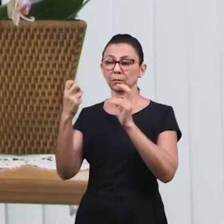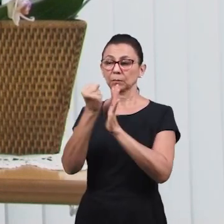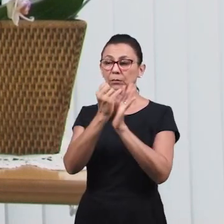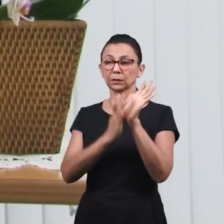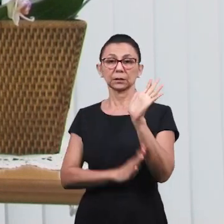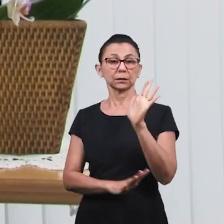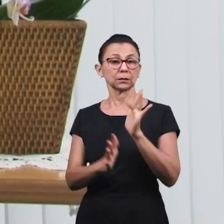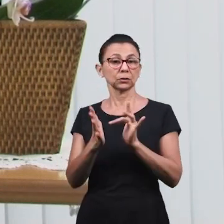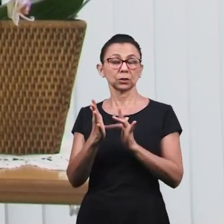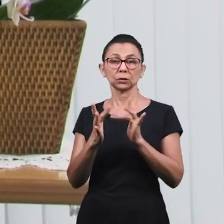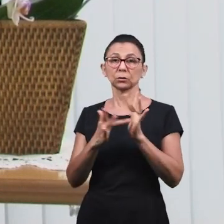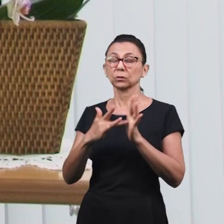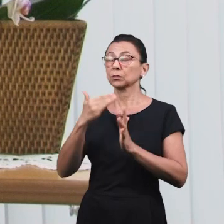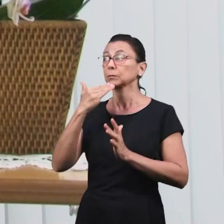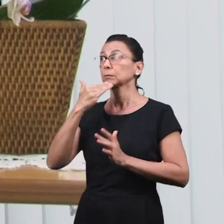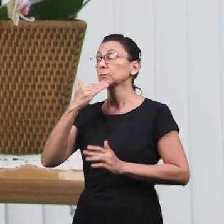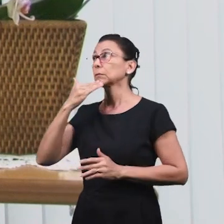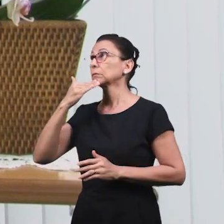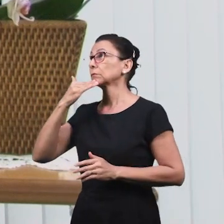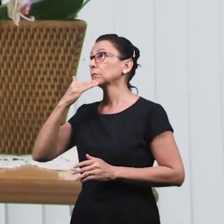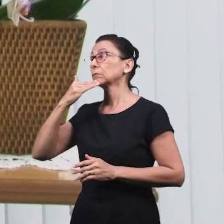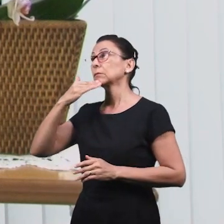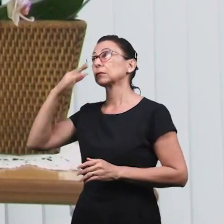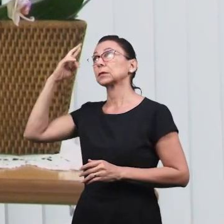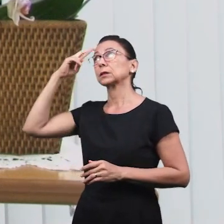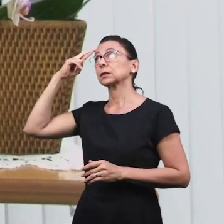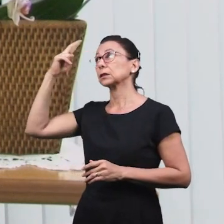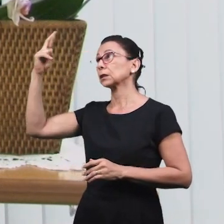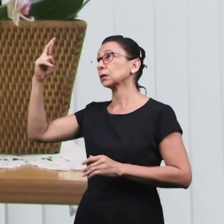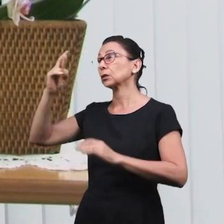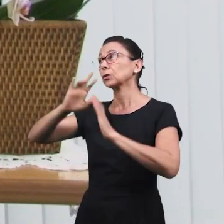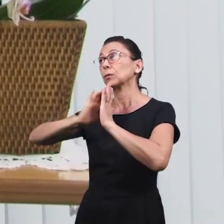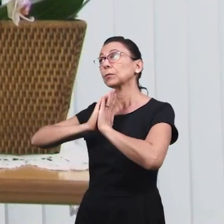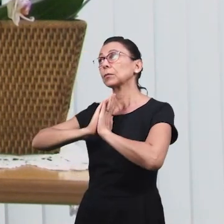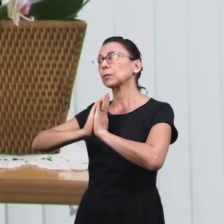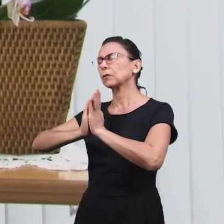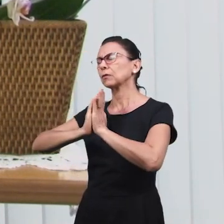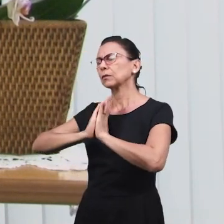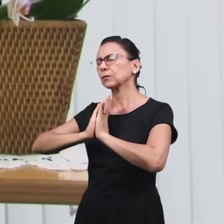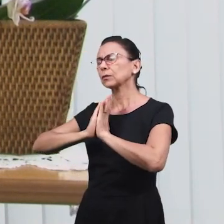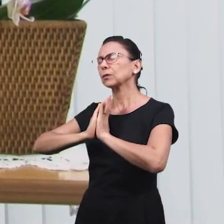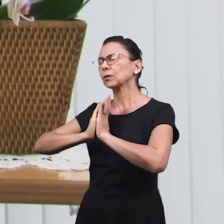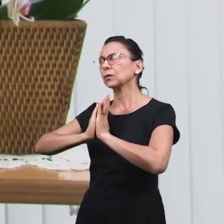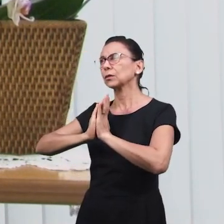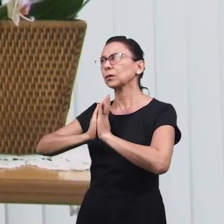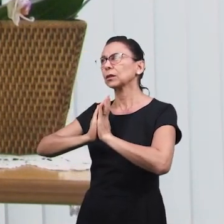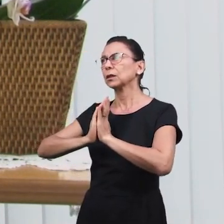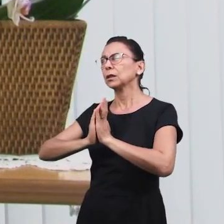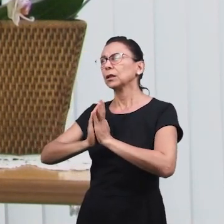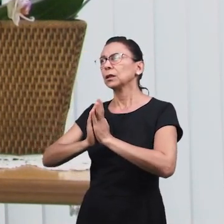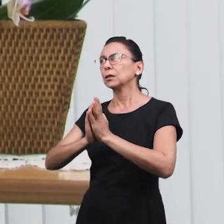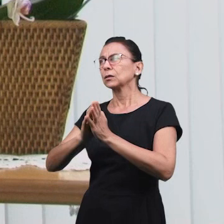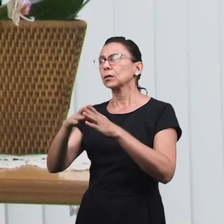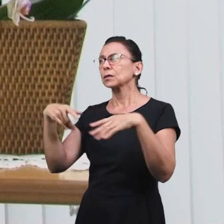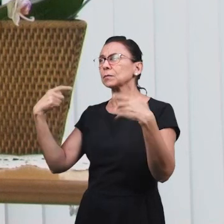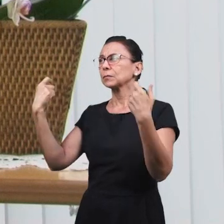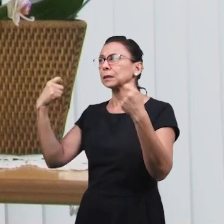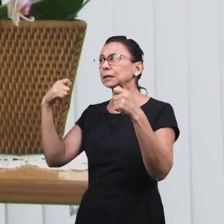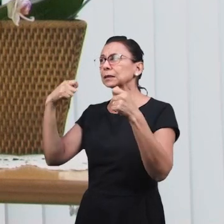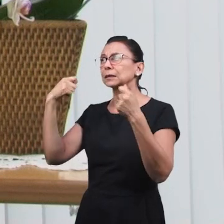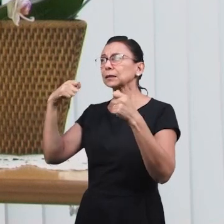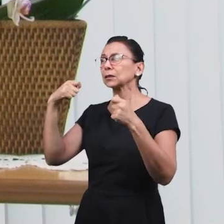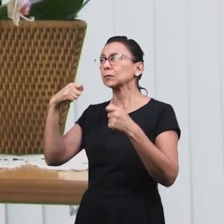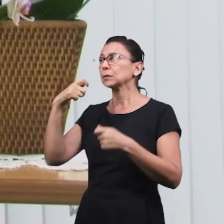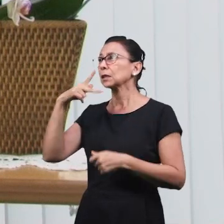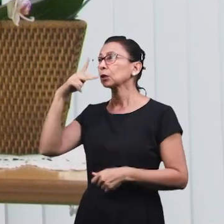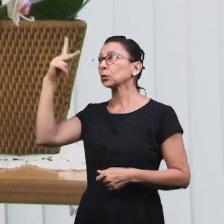quand nous utilisons les moyens de la grâce, quand nous demandons, Seigneur, ne laisse pas que